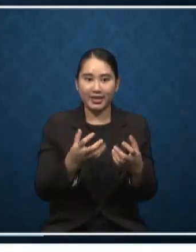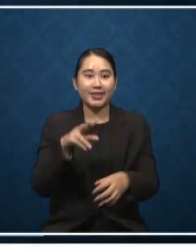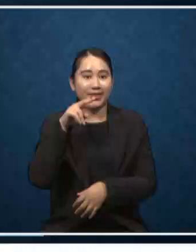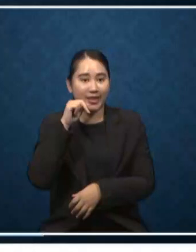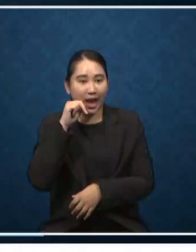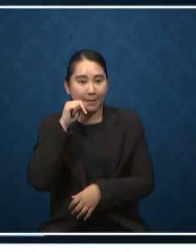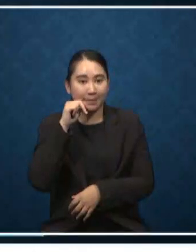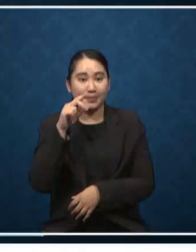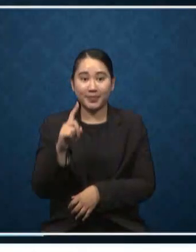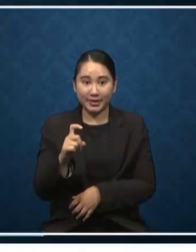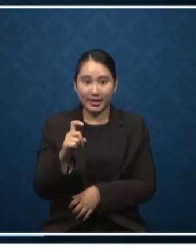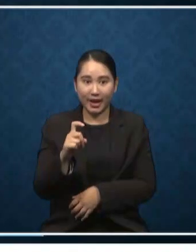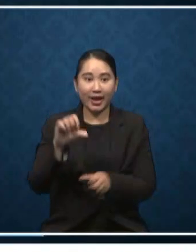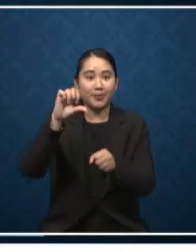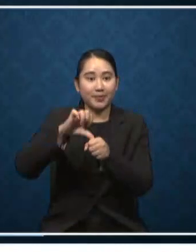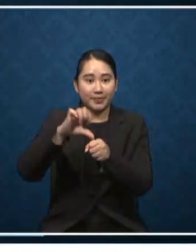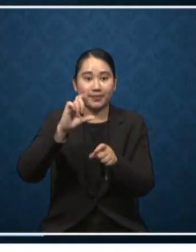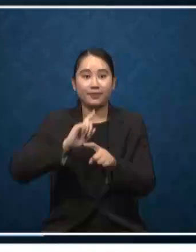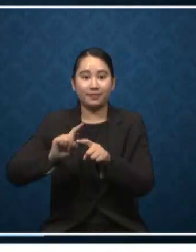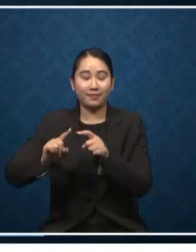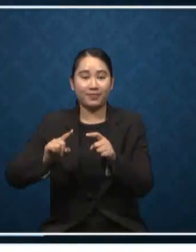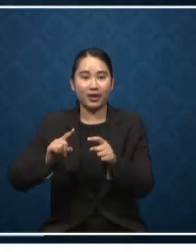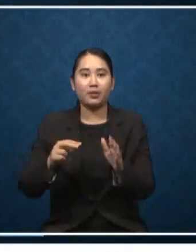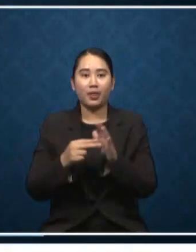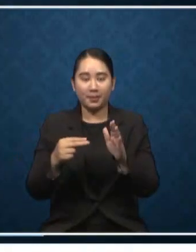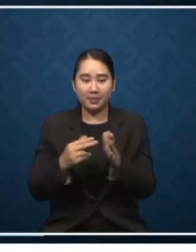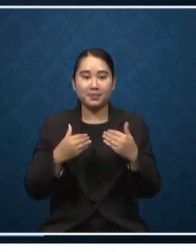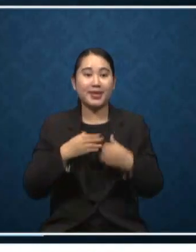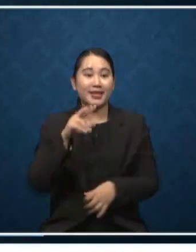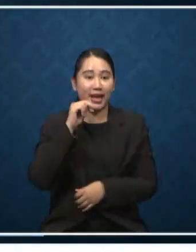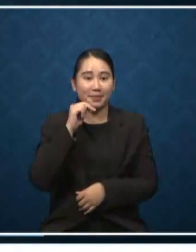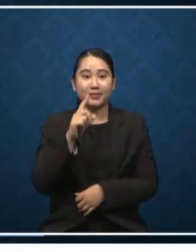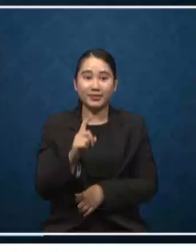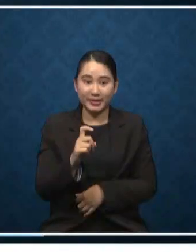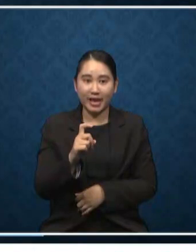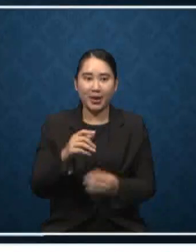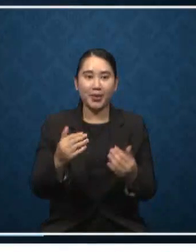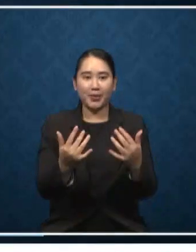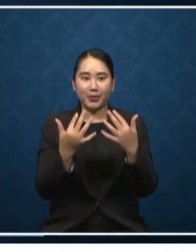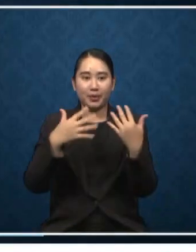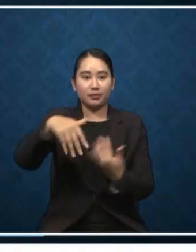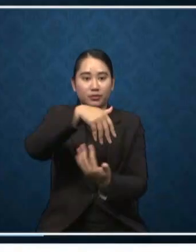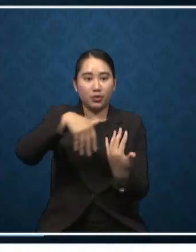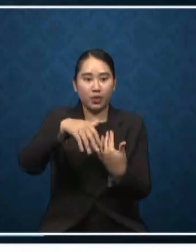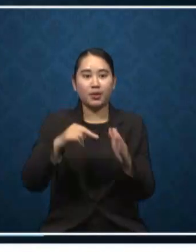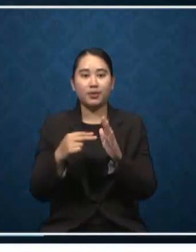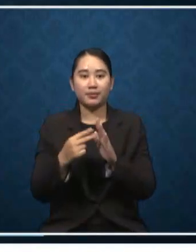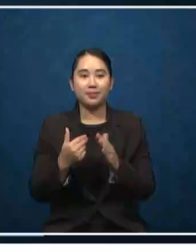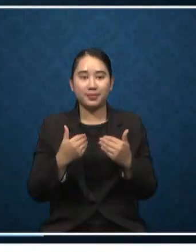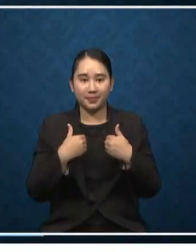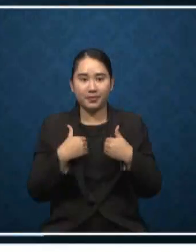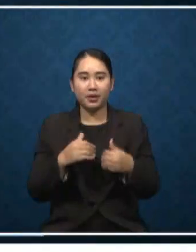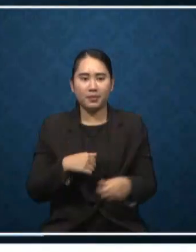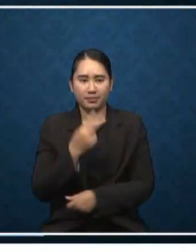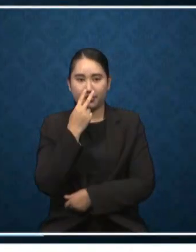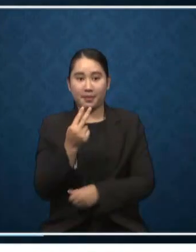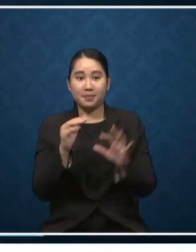คำว่ากกกสัคำลวขแ็กนจแล้ว คเร rit.ก็ใกลเคีงกั คของเลวก็เยอะ พทุกวล ทเราไมค